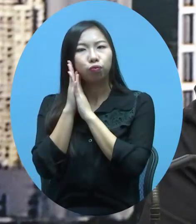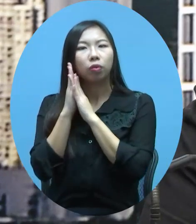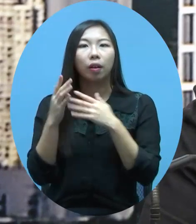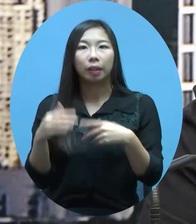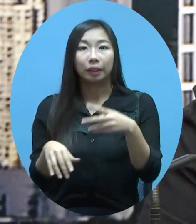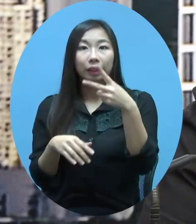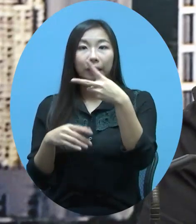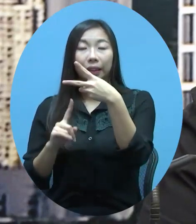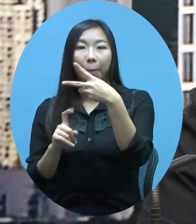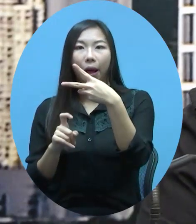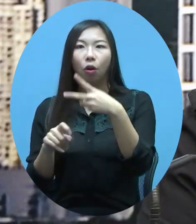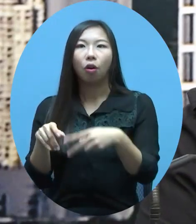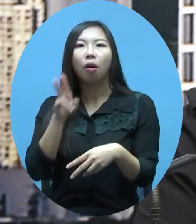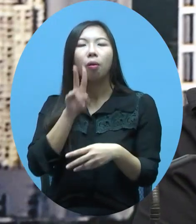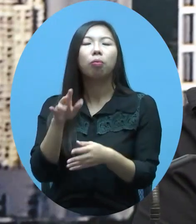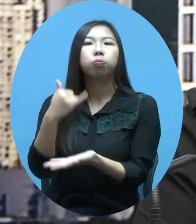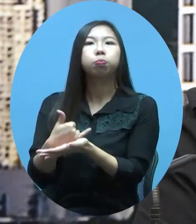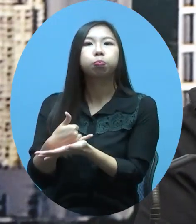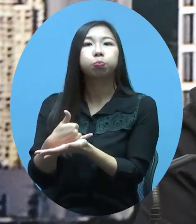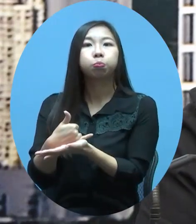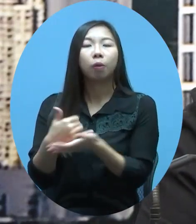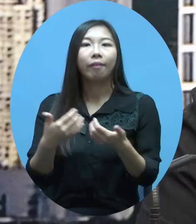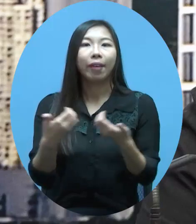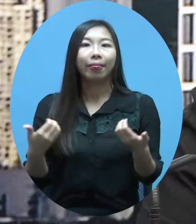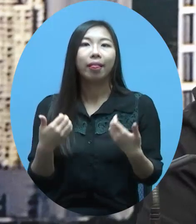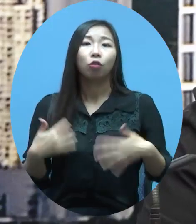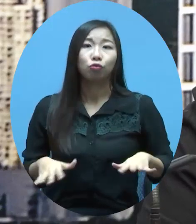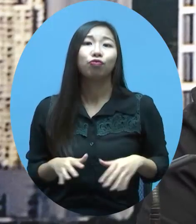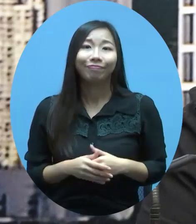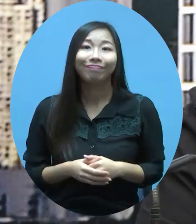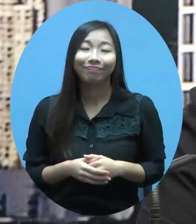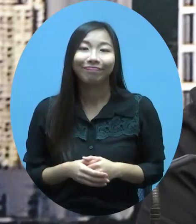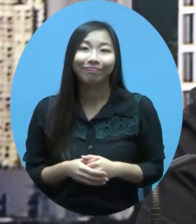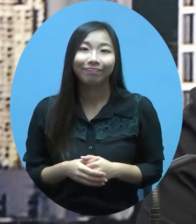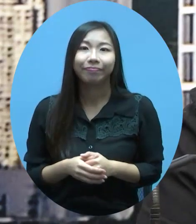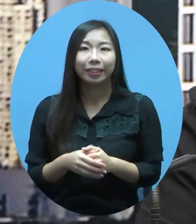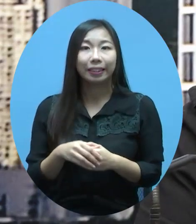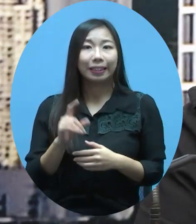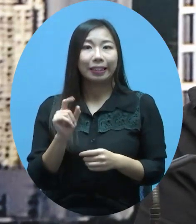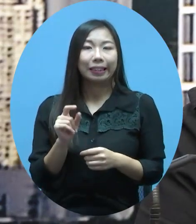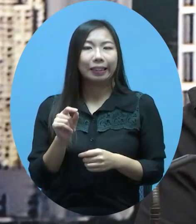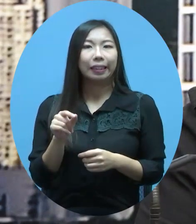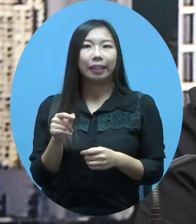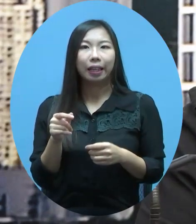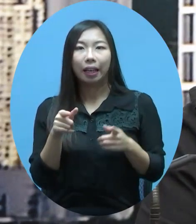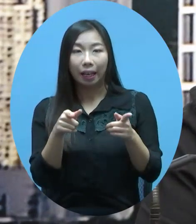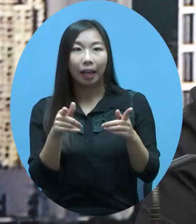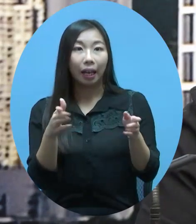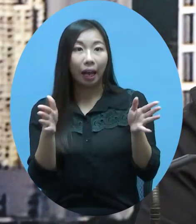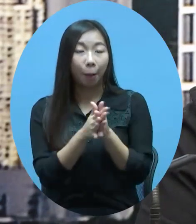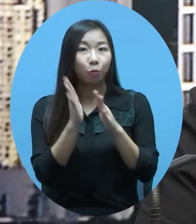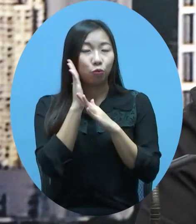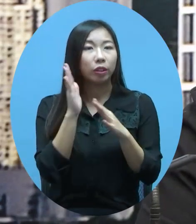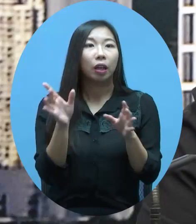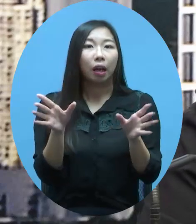離開咗嗰個時間嘅一個即係14日啦。咁所以佢就係唔係一個同住嗰種嘅緊